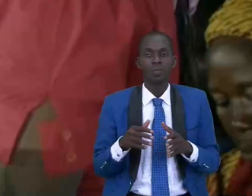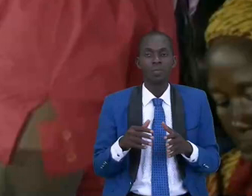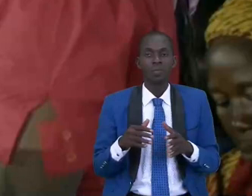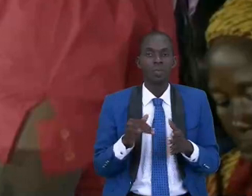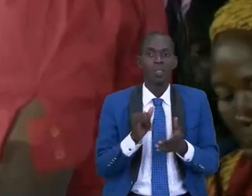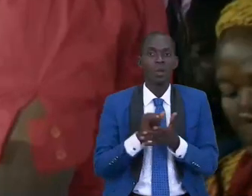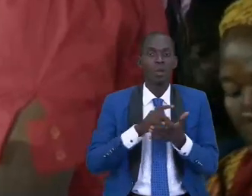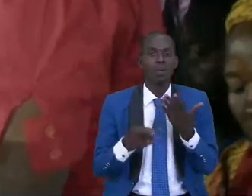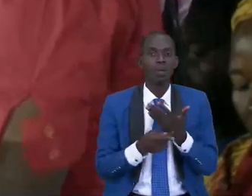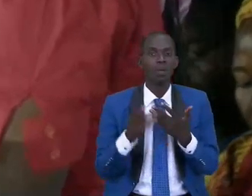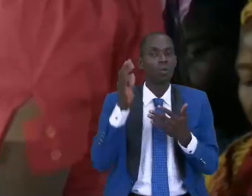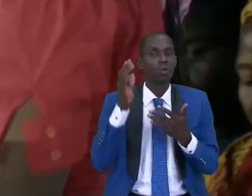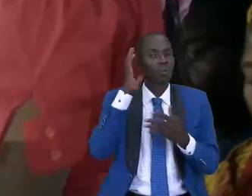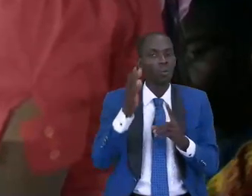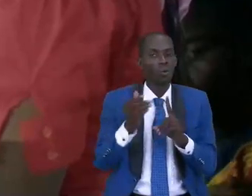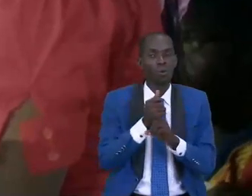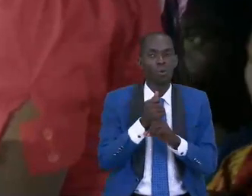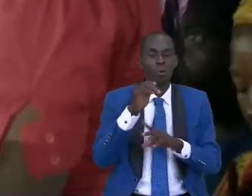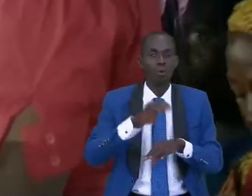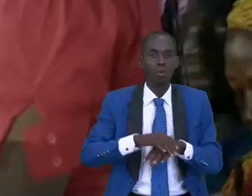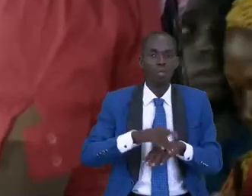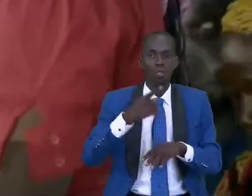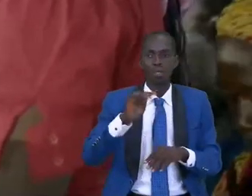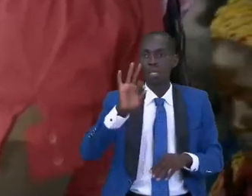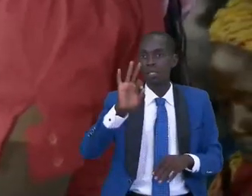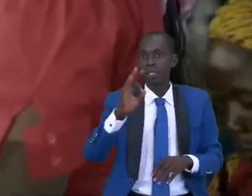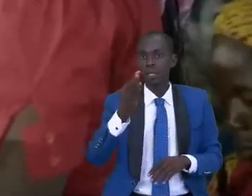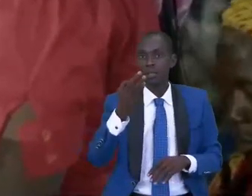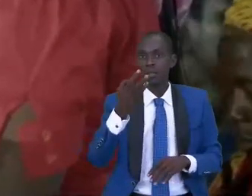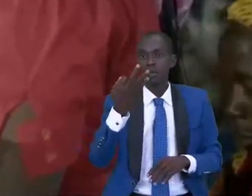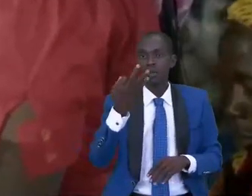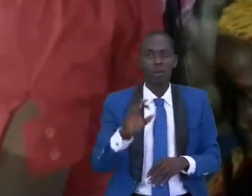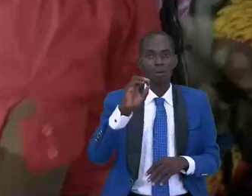Le banquet aura lieu le 9 octobre prochain.